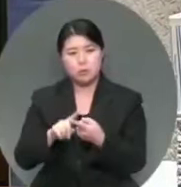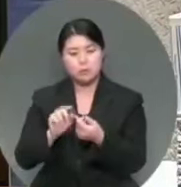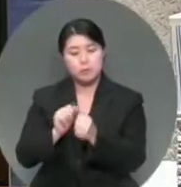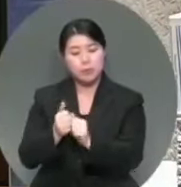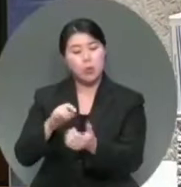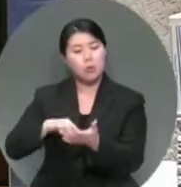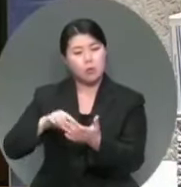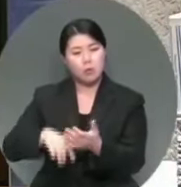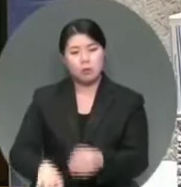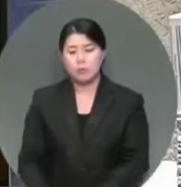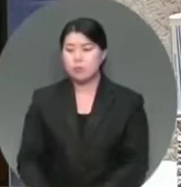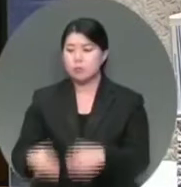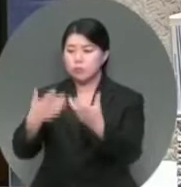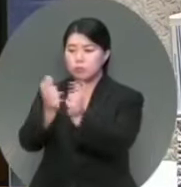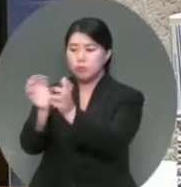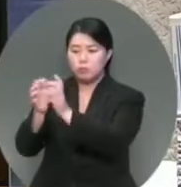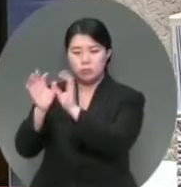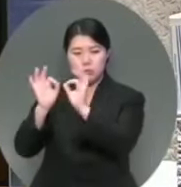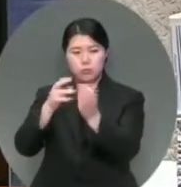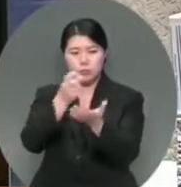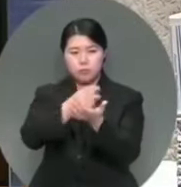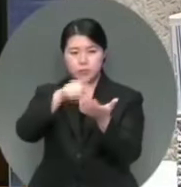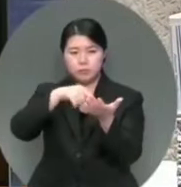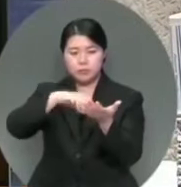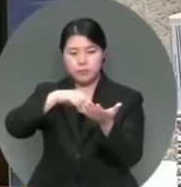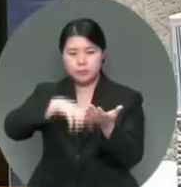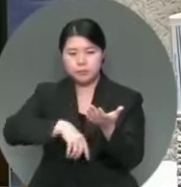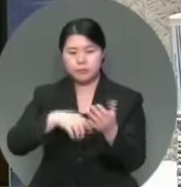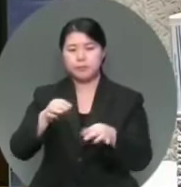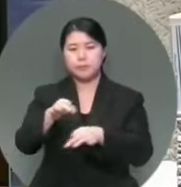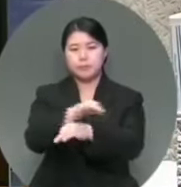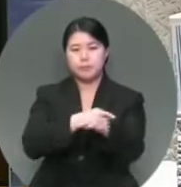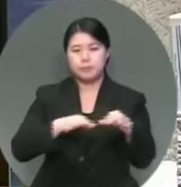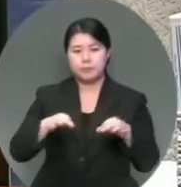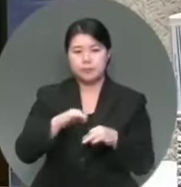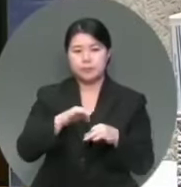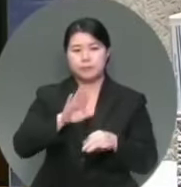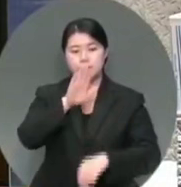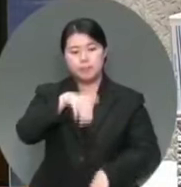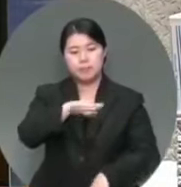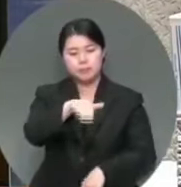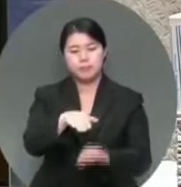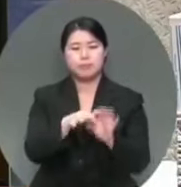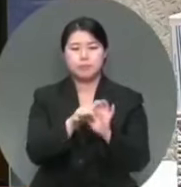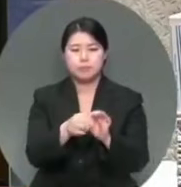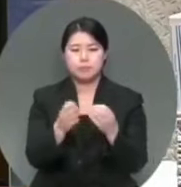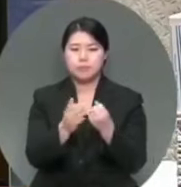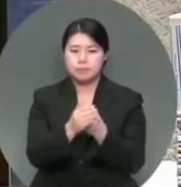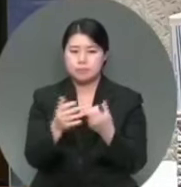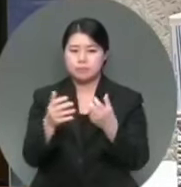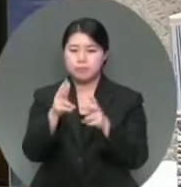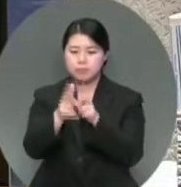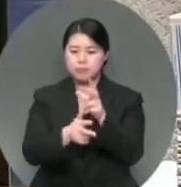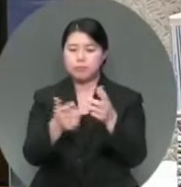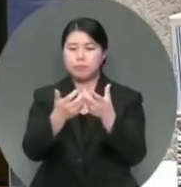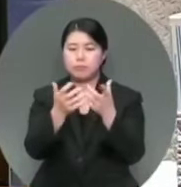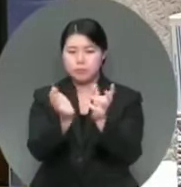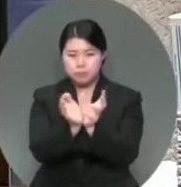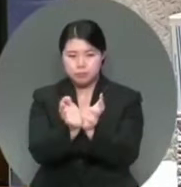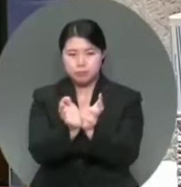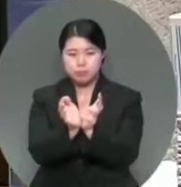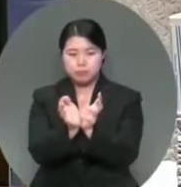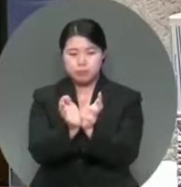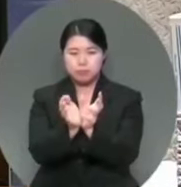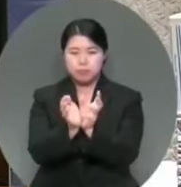관련 부처를 살펴보면 법인세는 경기 변동과 관련되어 있으니 산업부가 주로